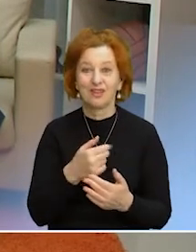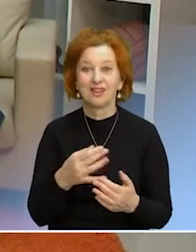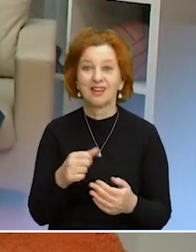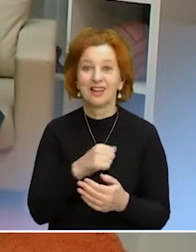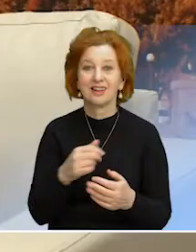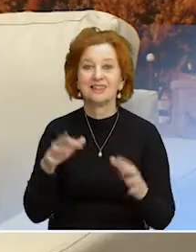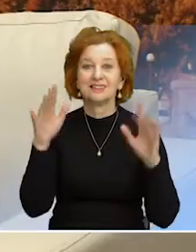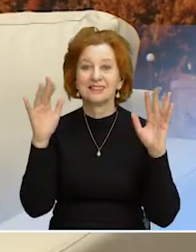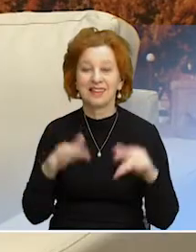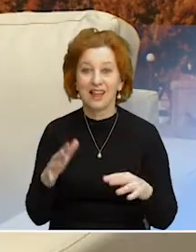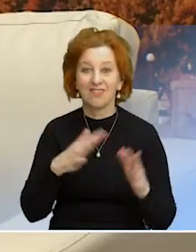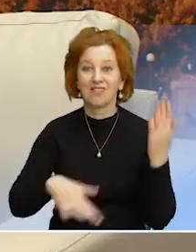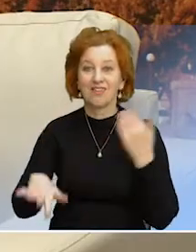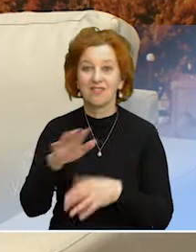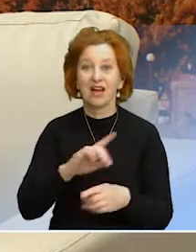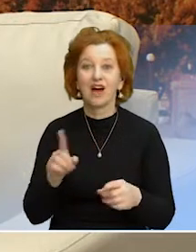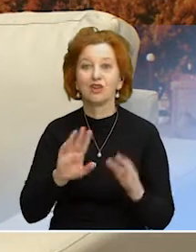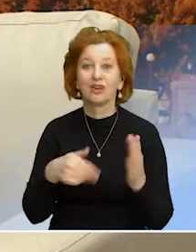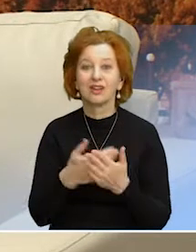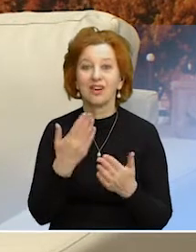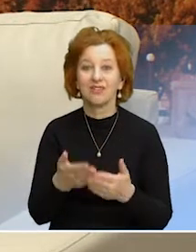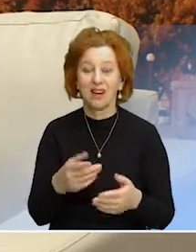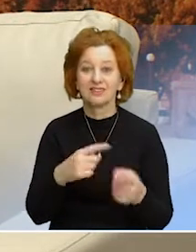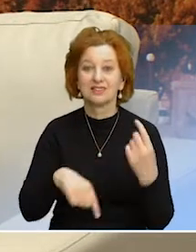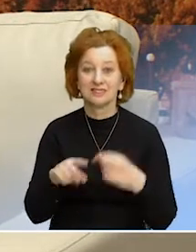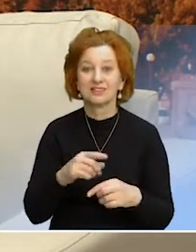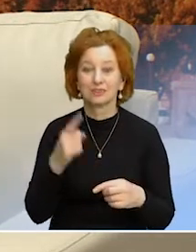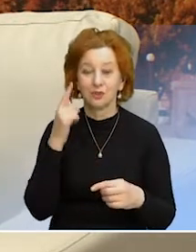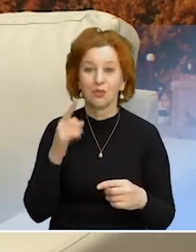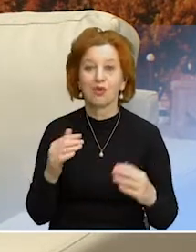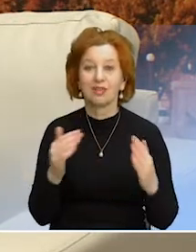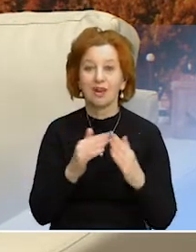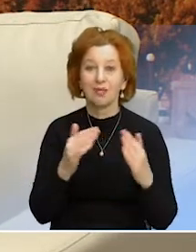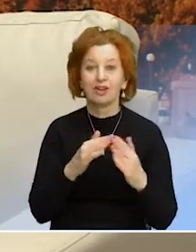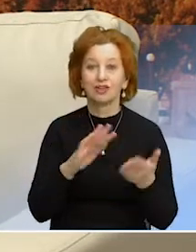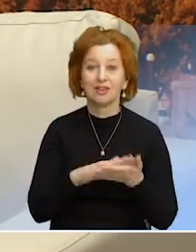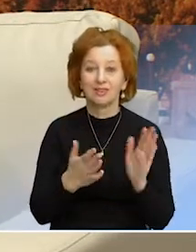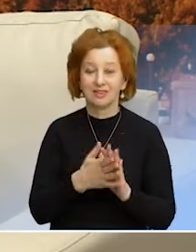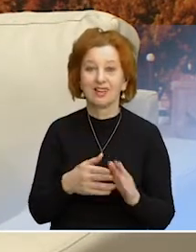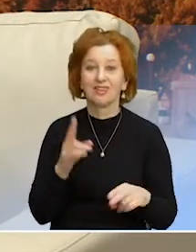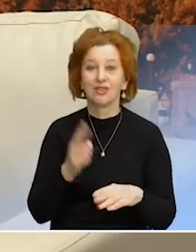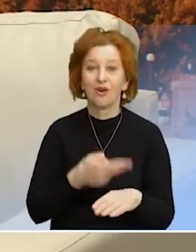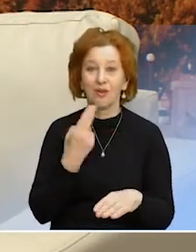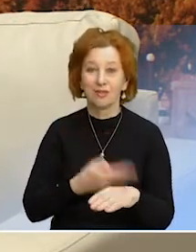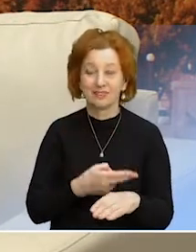И на самом деле снег же вокруг, а студия ваша чистая, коврик чистый. Я думаю, ну, домашняя обстановка, надела